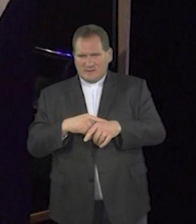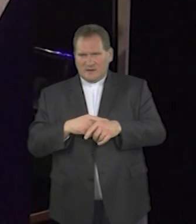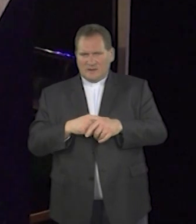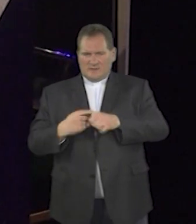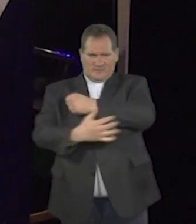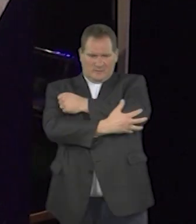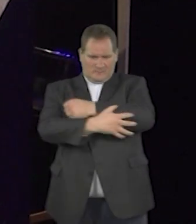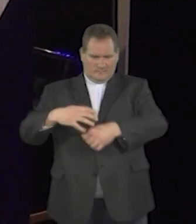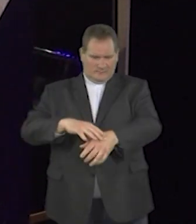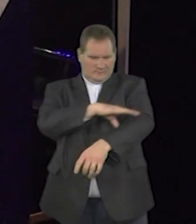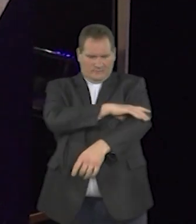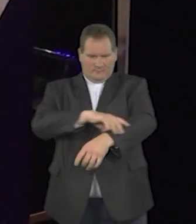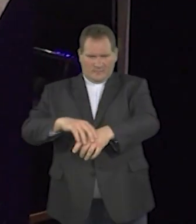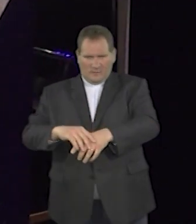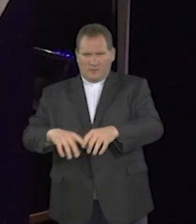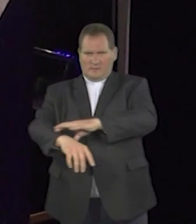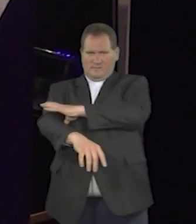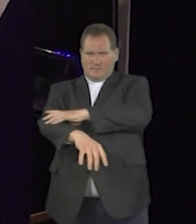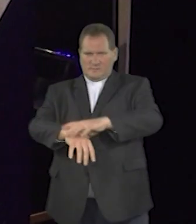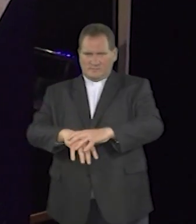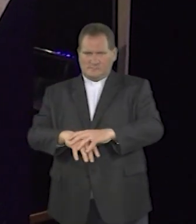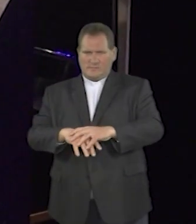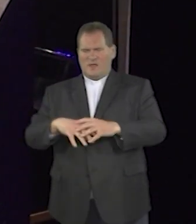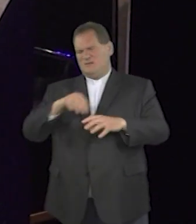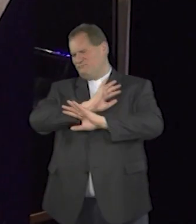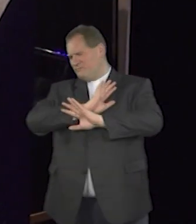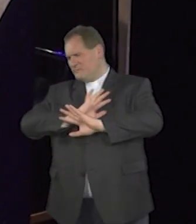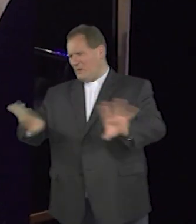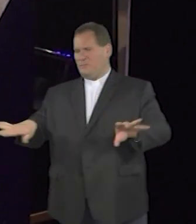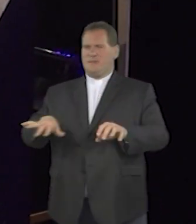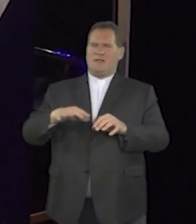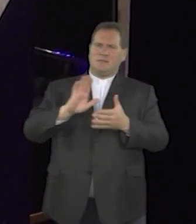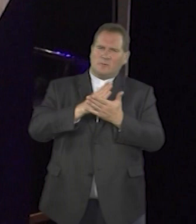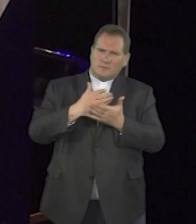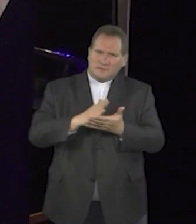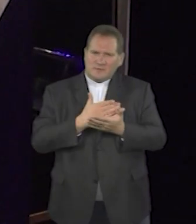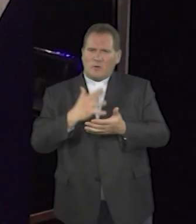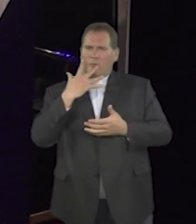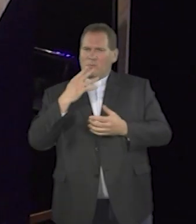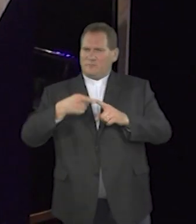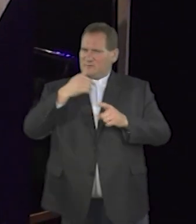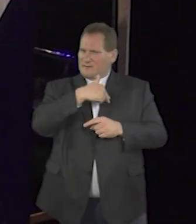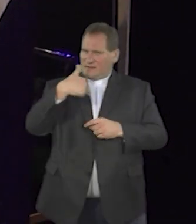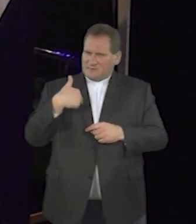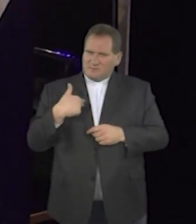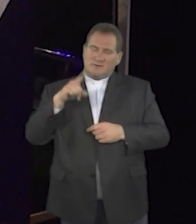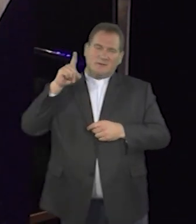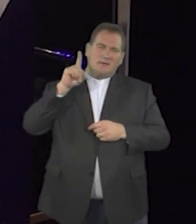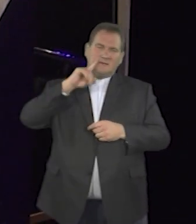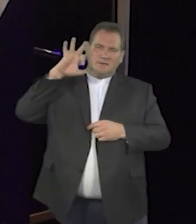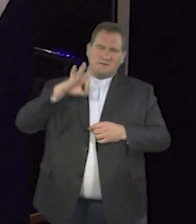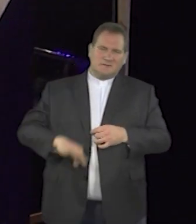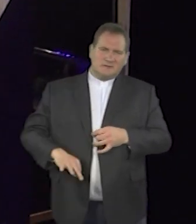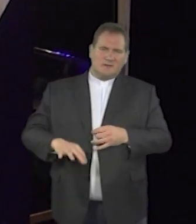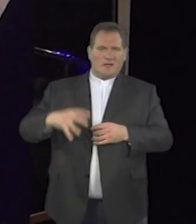do łokcia zlazła pobiała. Nic to, mój kuchciku, mów przed naszymi, że ty jesteś syn królewski z różyńskiej